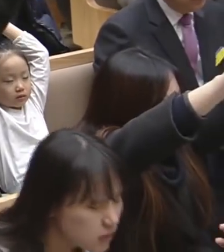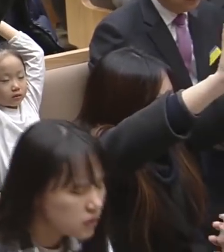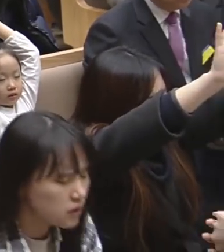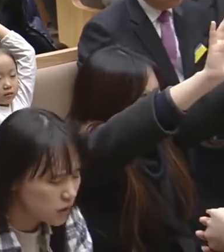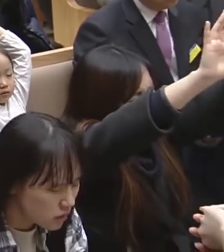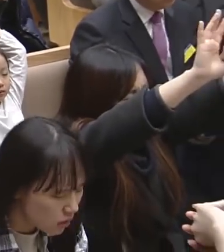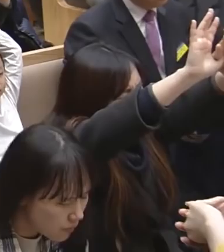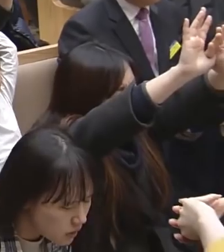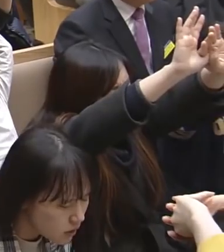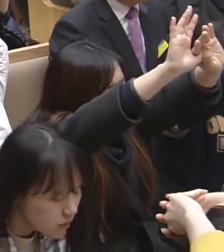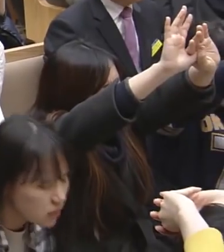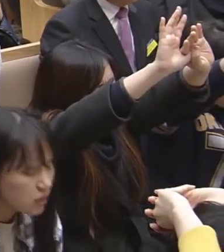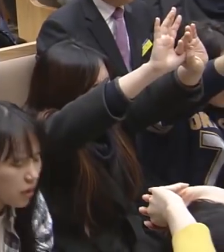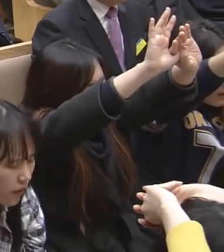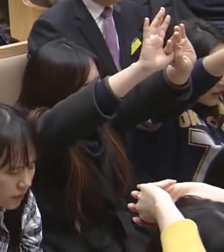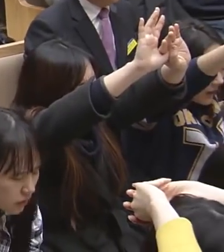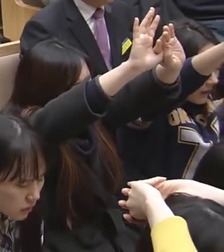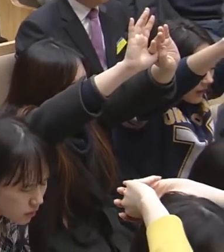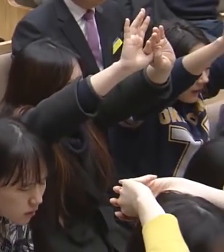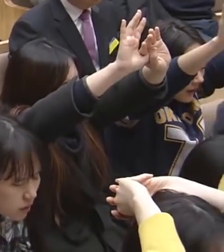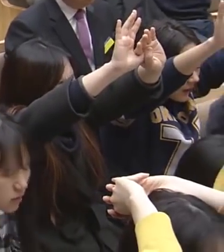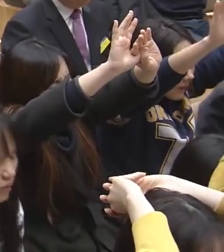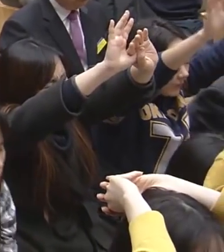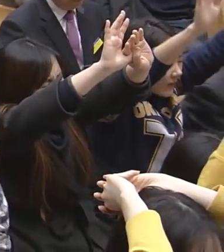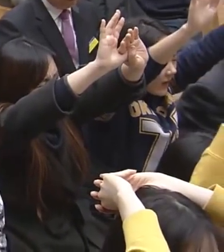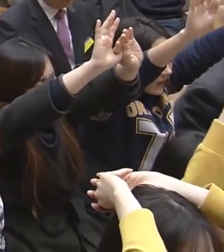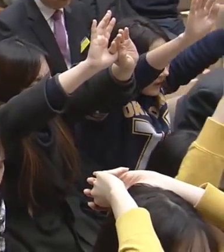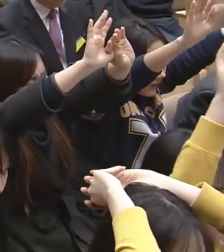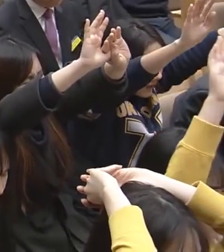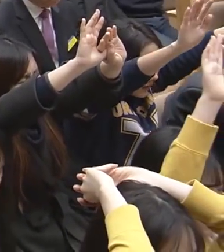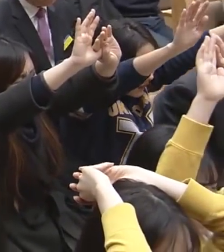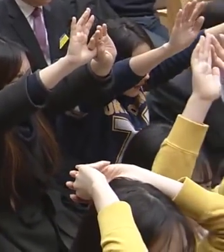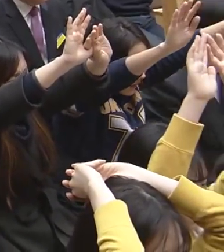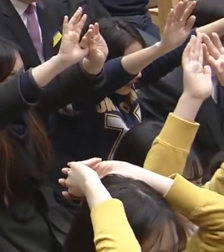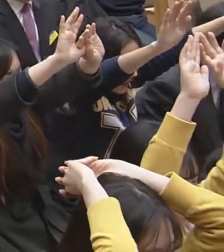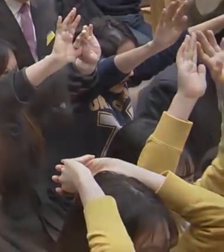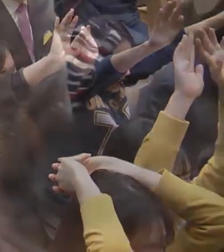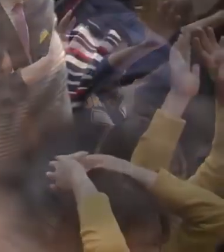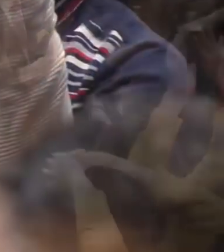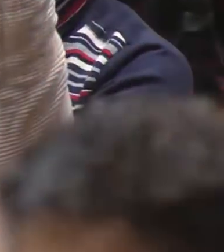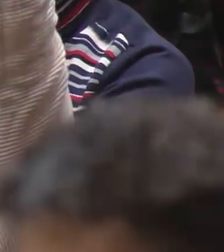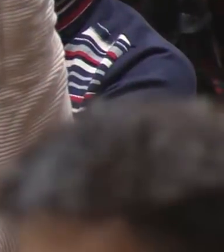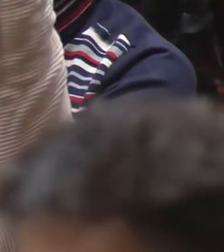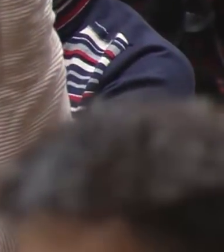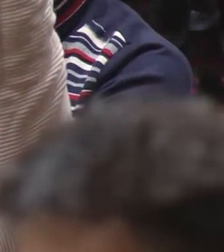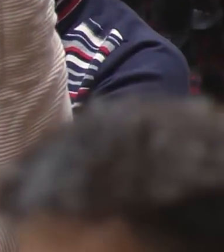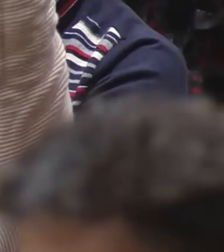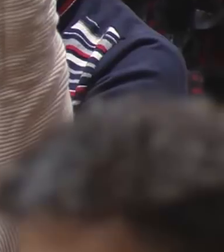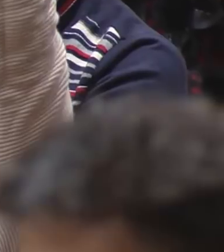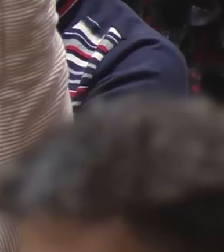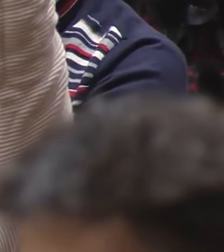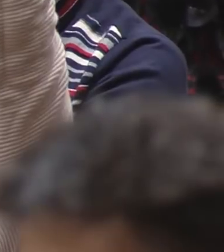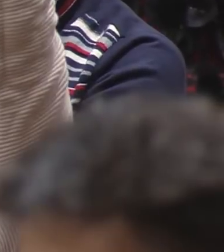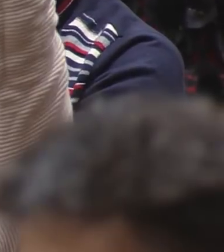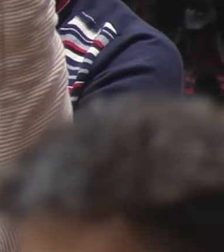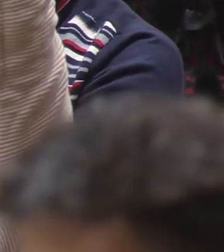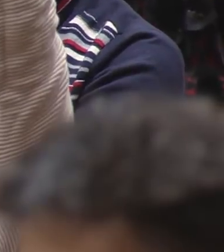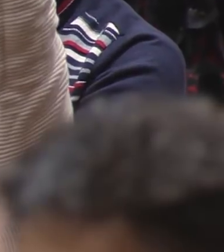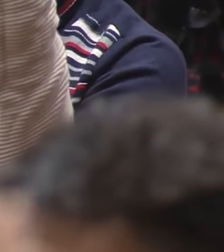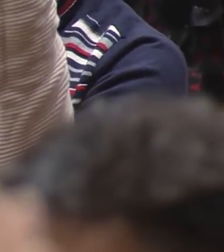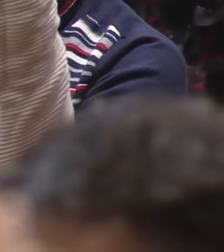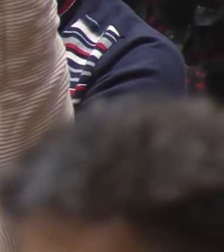내가 순종하며 이제 내가 주님께 사랑받은 자요 성도로 준비하는 자가 되도록 주여 인도하여